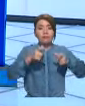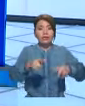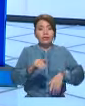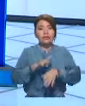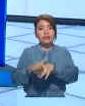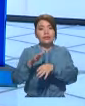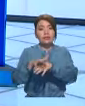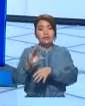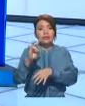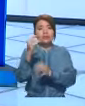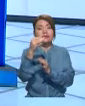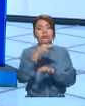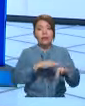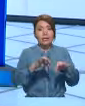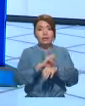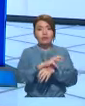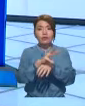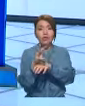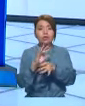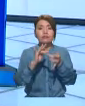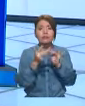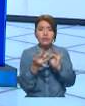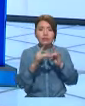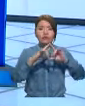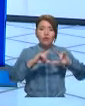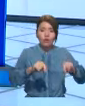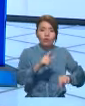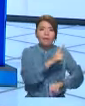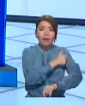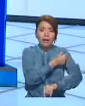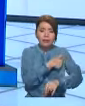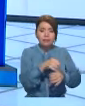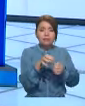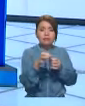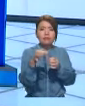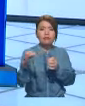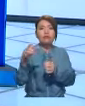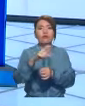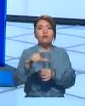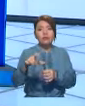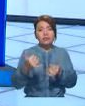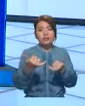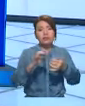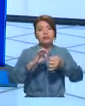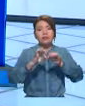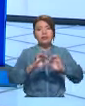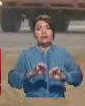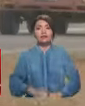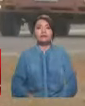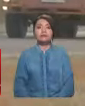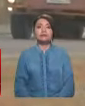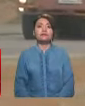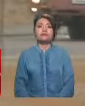национального проекта, который обеспечит связью школы, больницы и жителей отдаленных аулов. Репортаж Марины Неватовой.